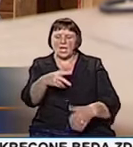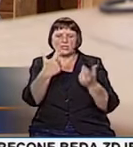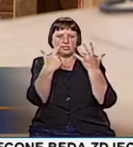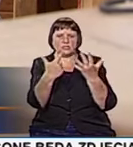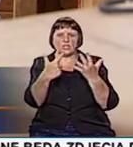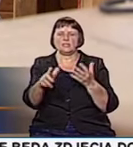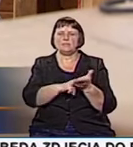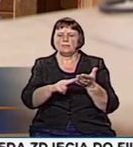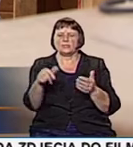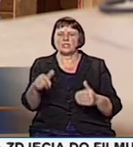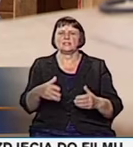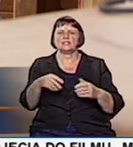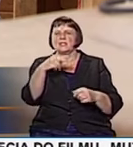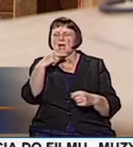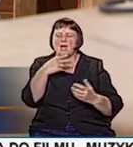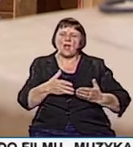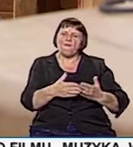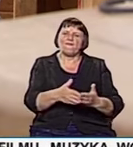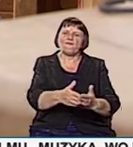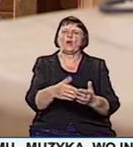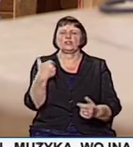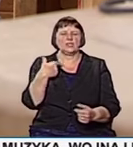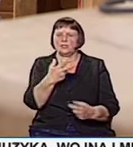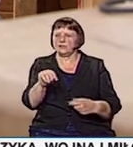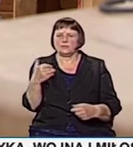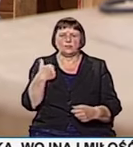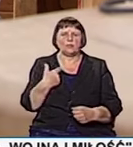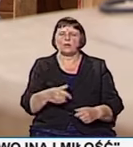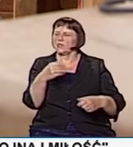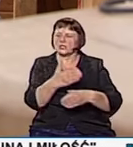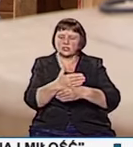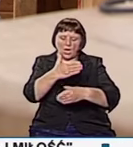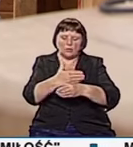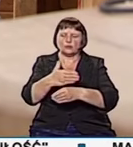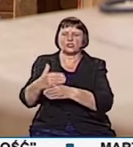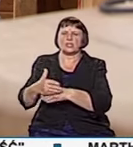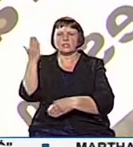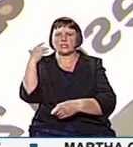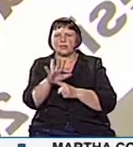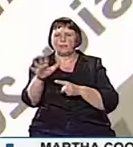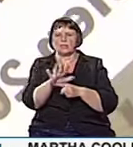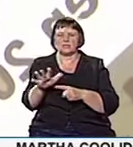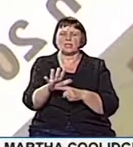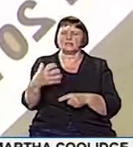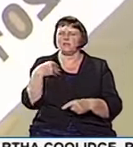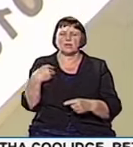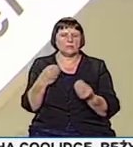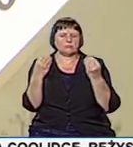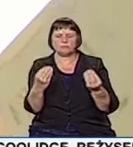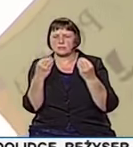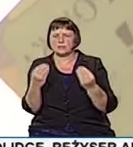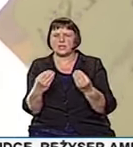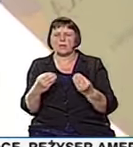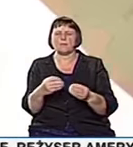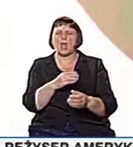stała na wodzie kropli wody. Suchutka. Czyli sposób uszczelnienia, jakie stosowano szkutnicy w XV wieku, jest najdoskonalszym